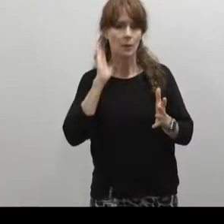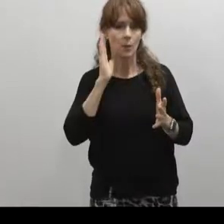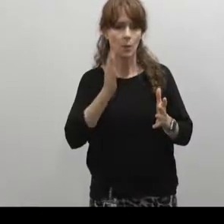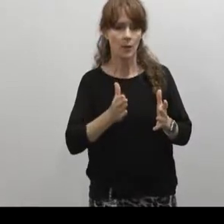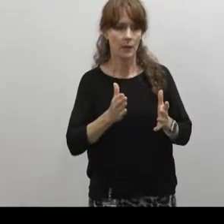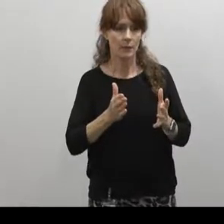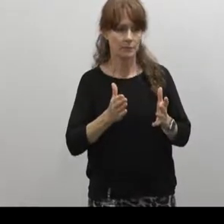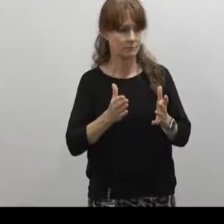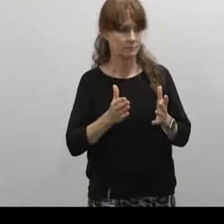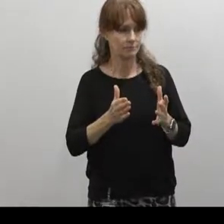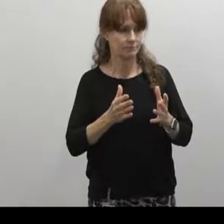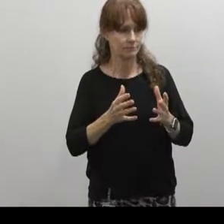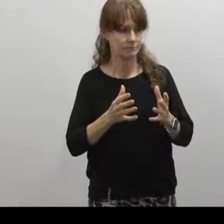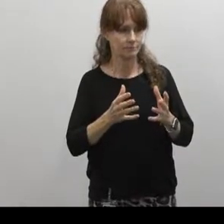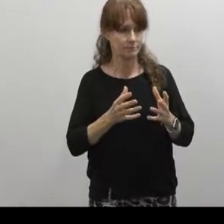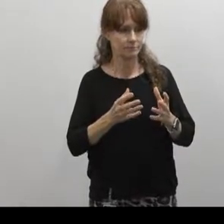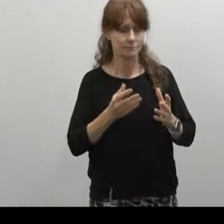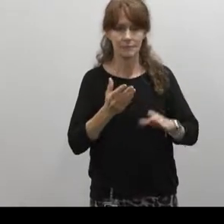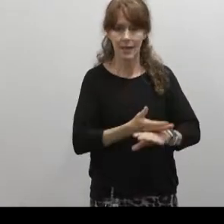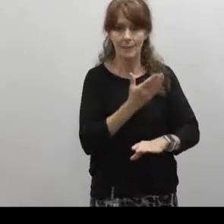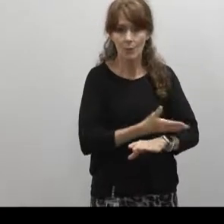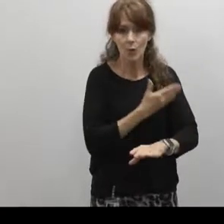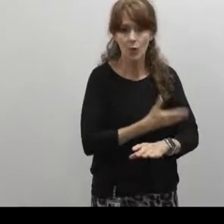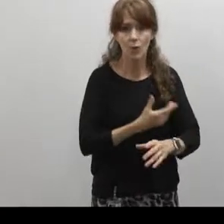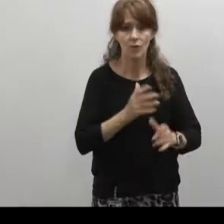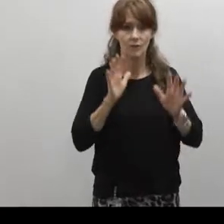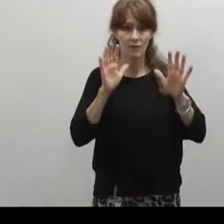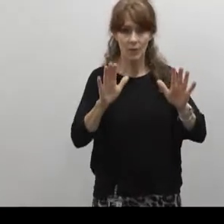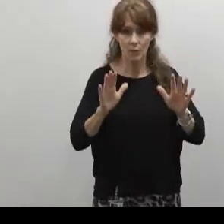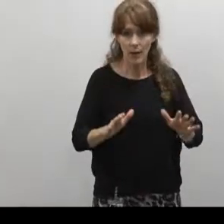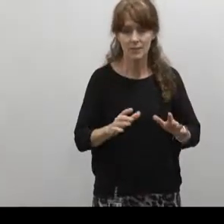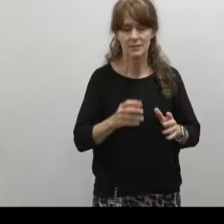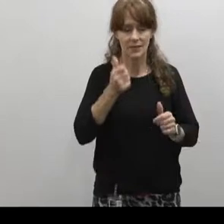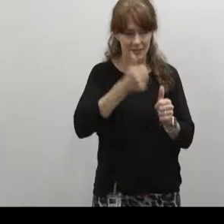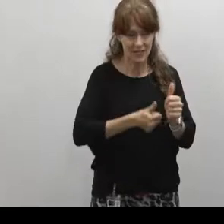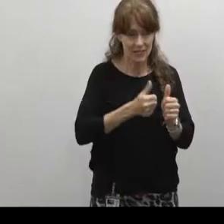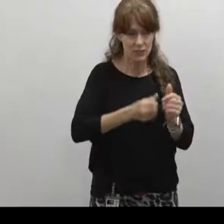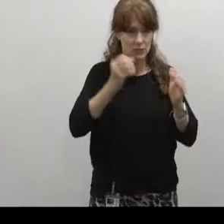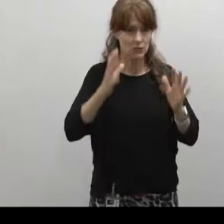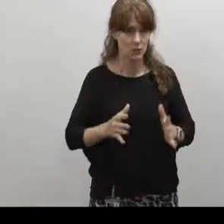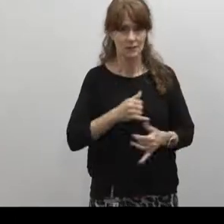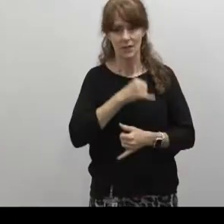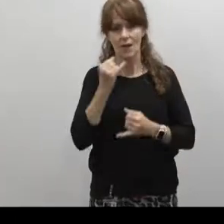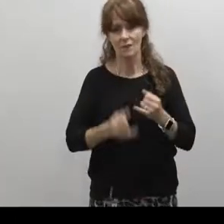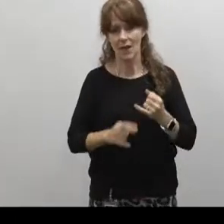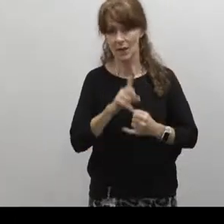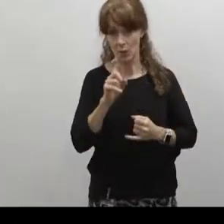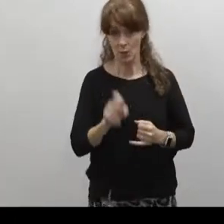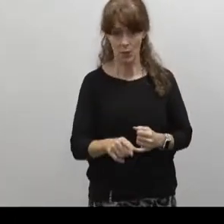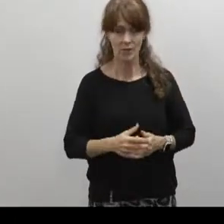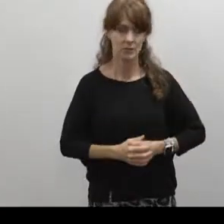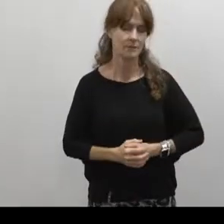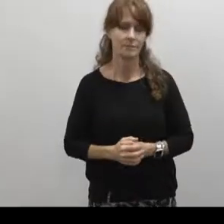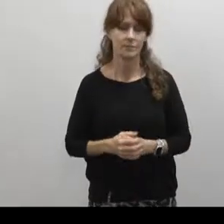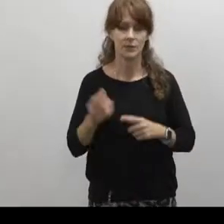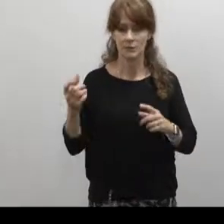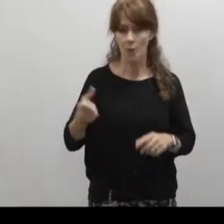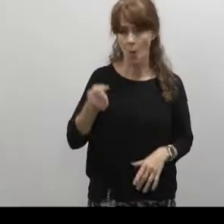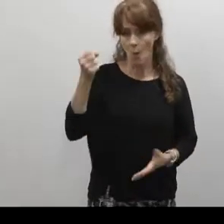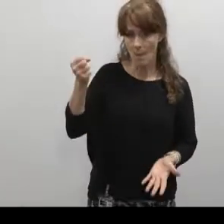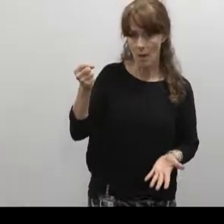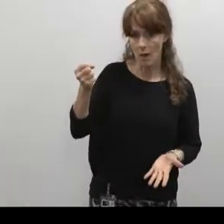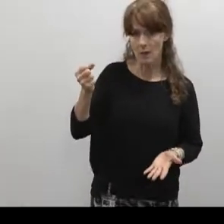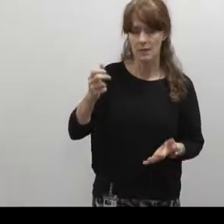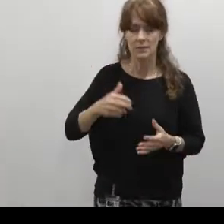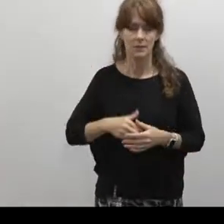bạch trắng á nè là bảo dương chỉ xem nuôi xuống thành cứ thả ta vẫn trao thơ giống